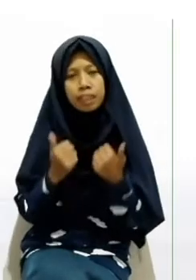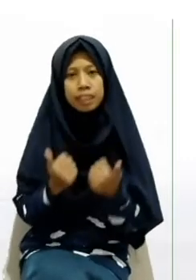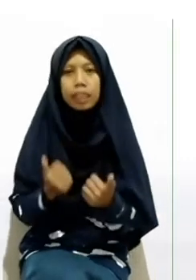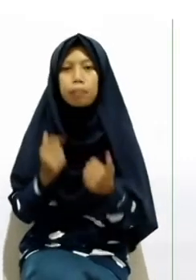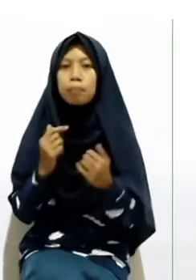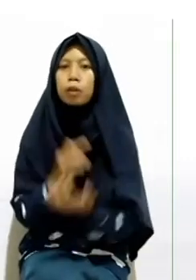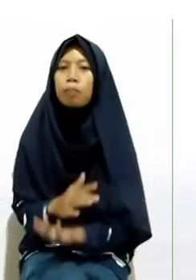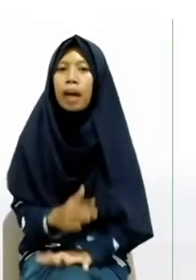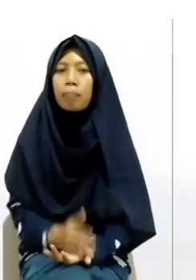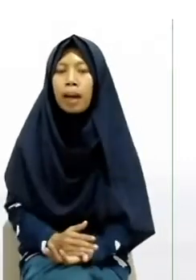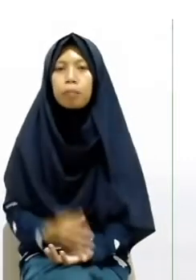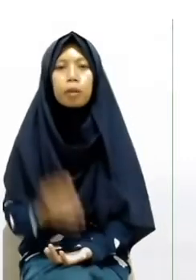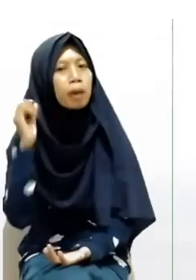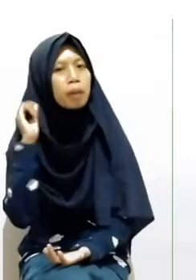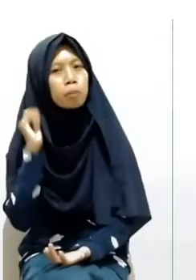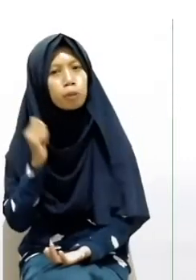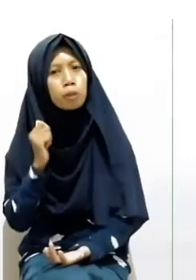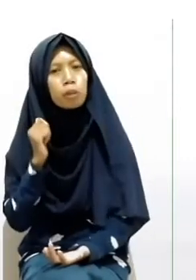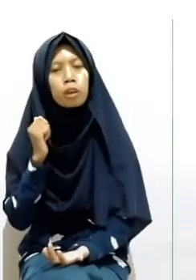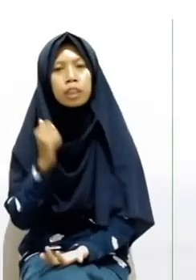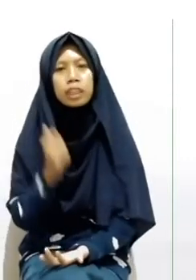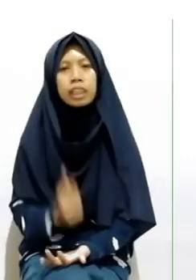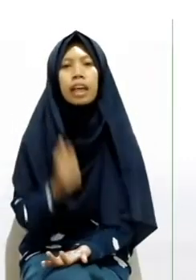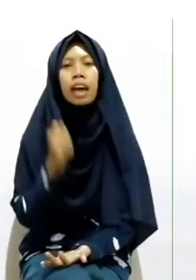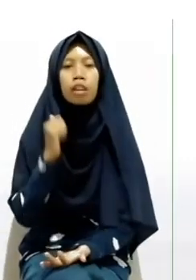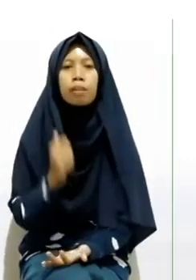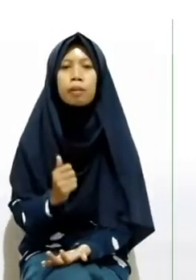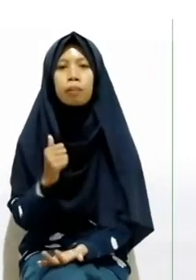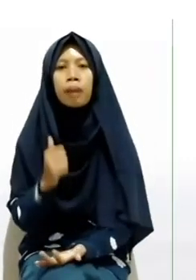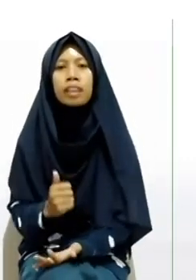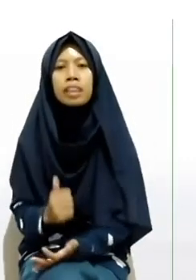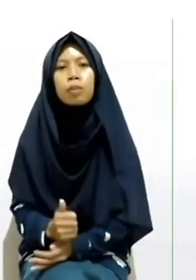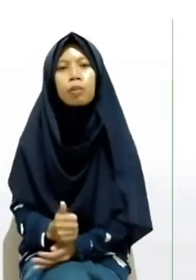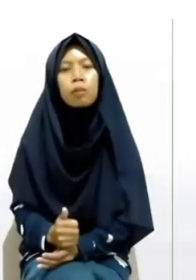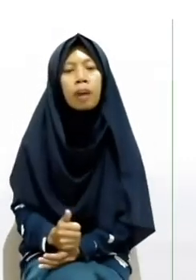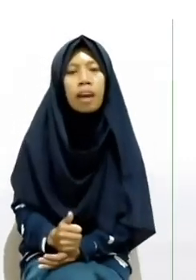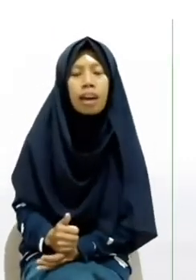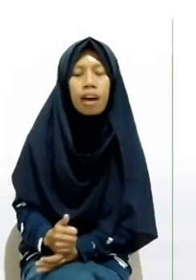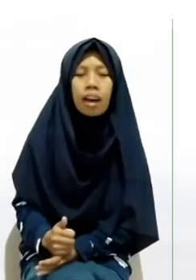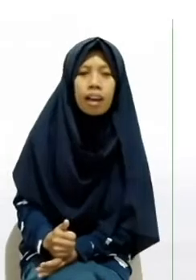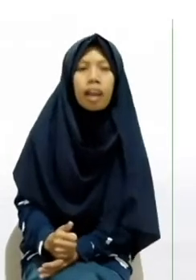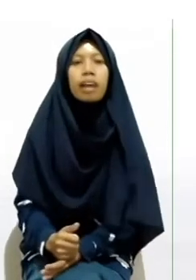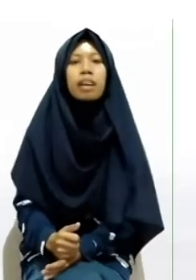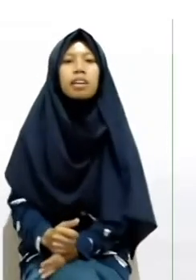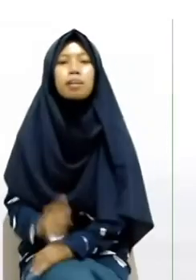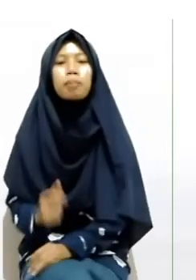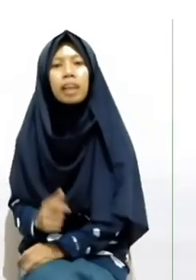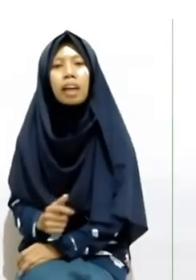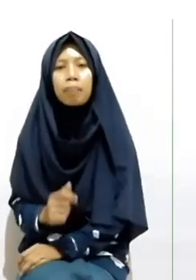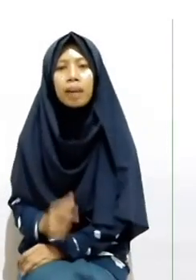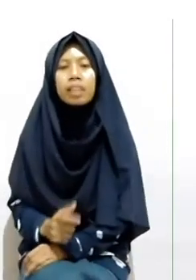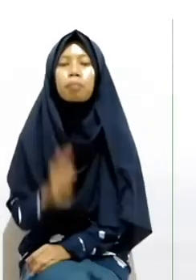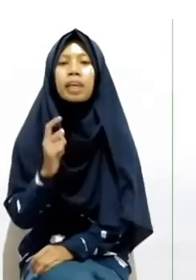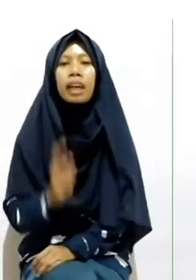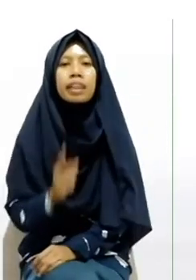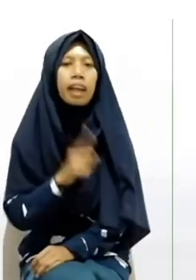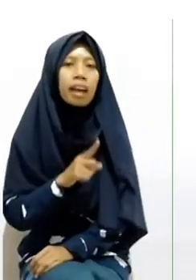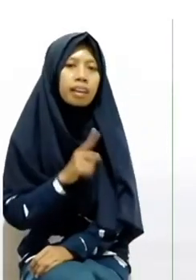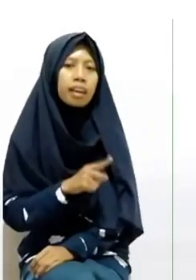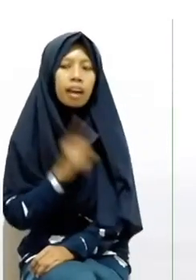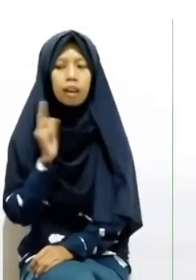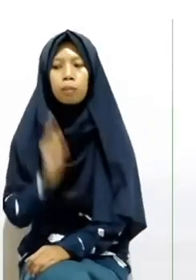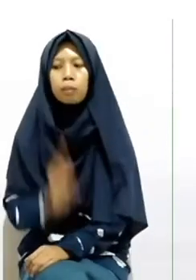informasi berupa apa berupa Bu nih atau berupa suara sebagai apa